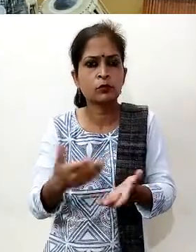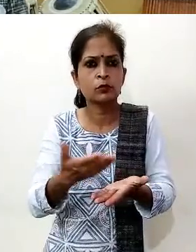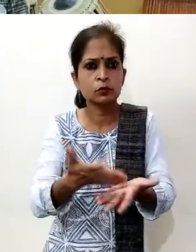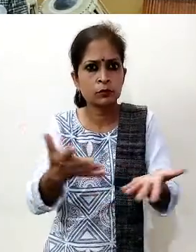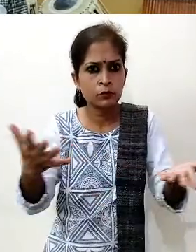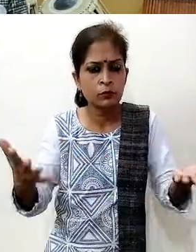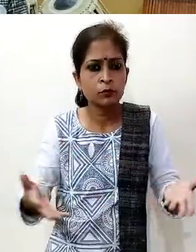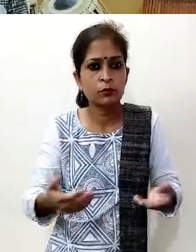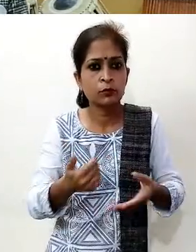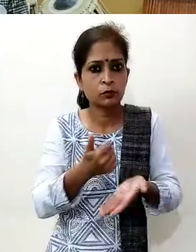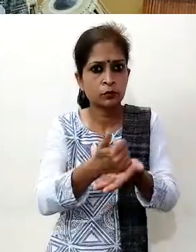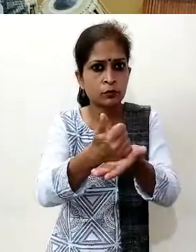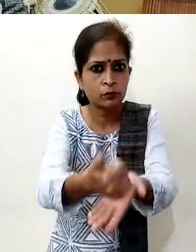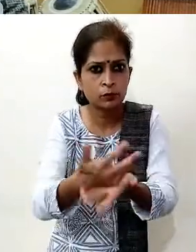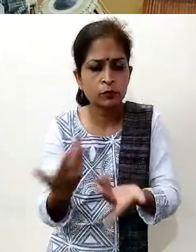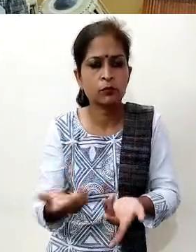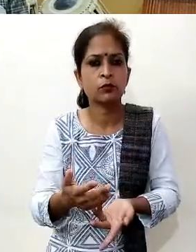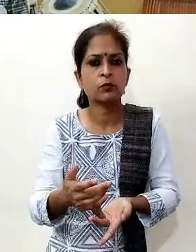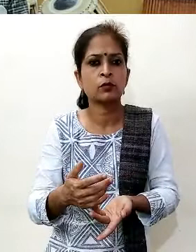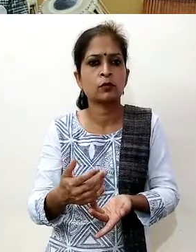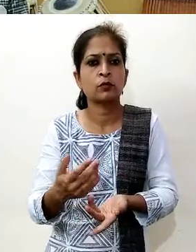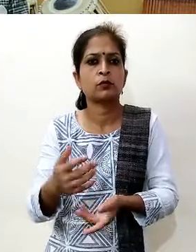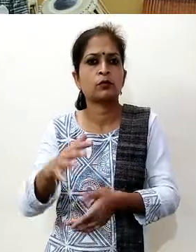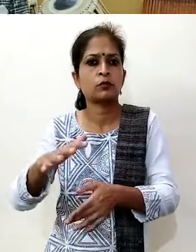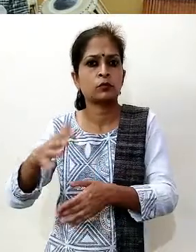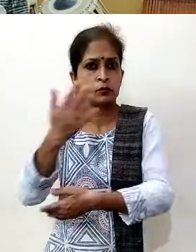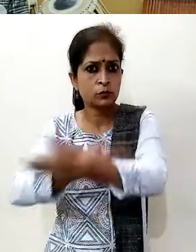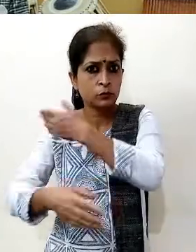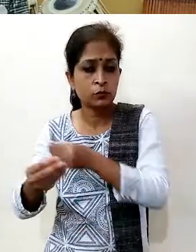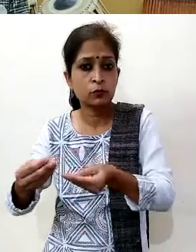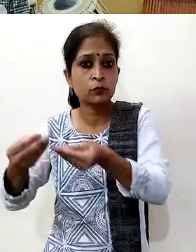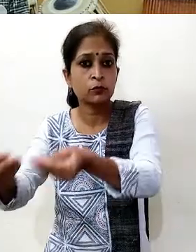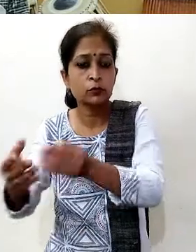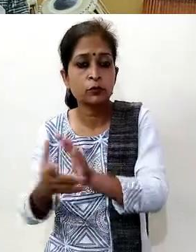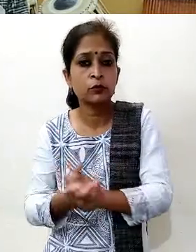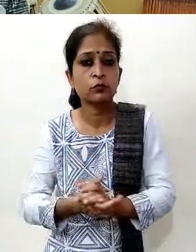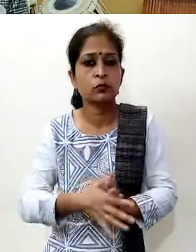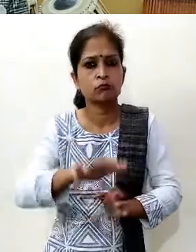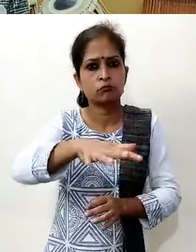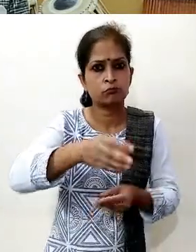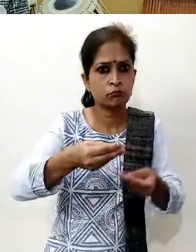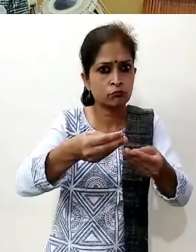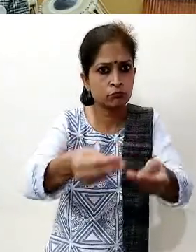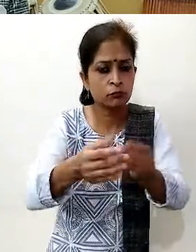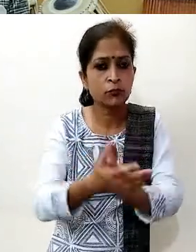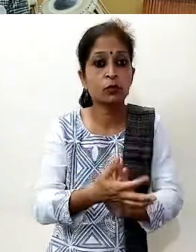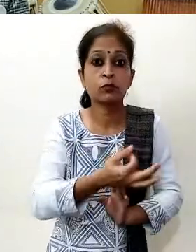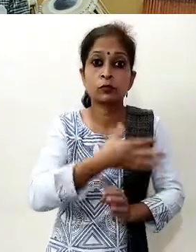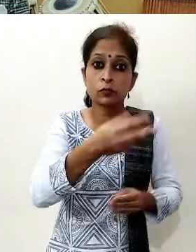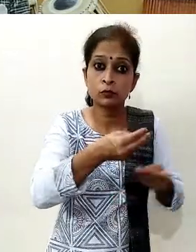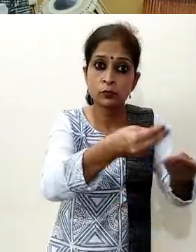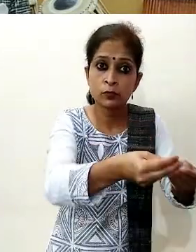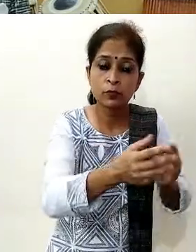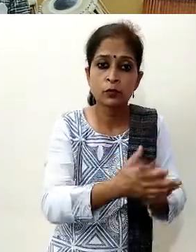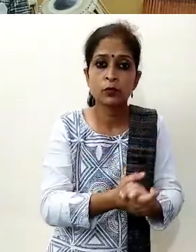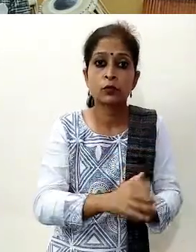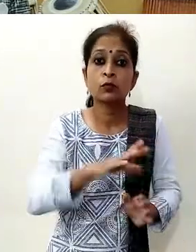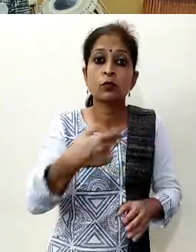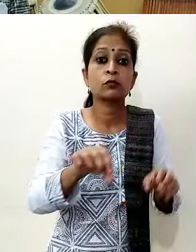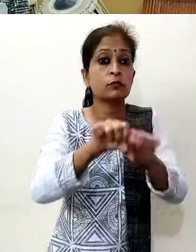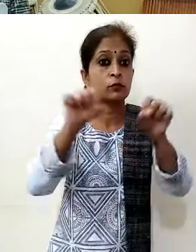वर्ग को कितना देना है, सामान्य को कितना देना है, और अति विशिष्ट को भी कितना देना है, और साथ ही